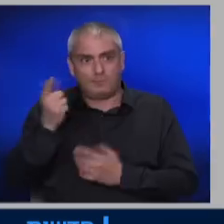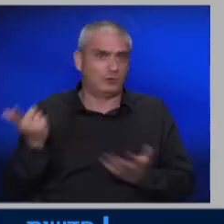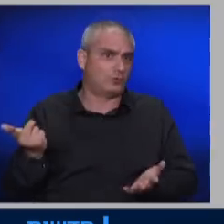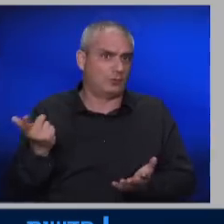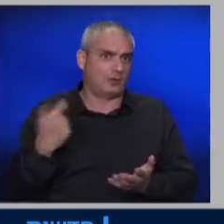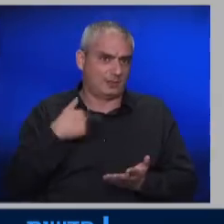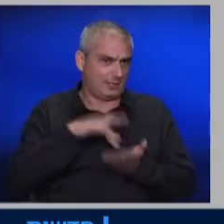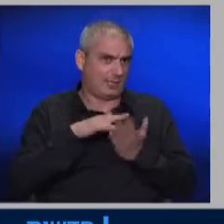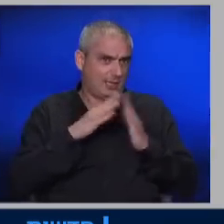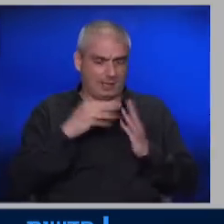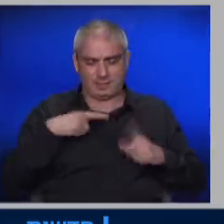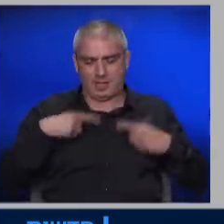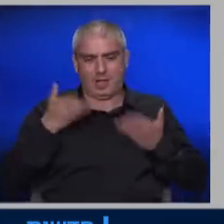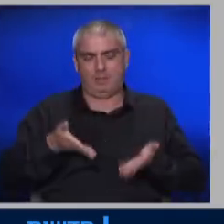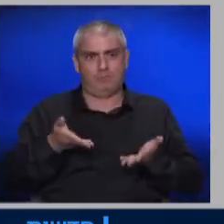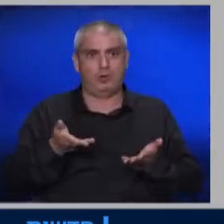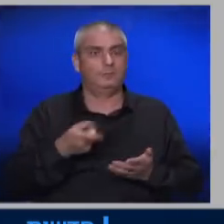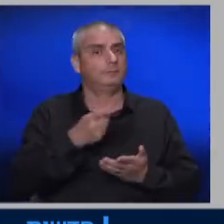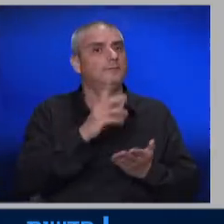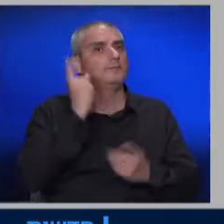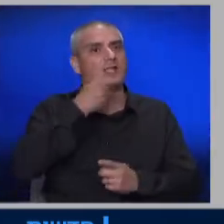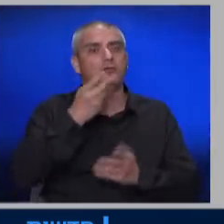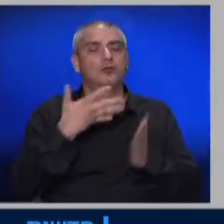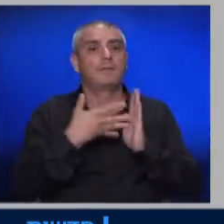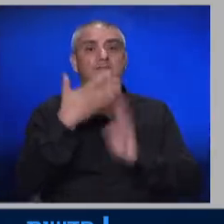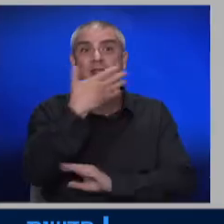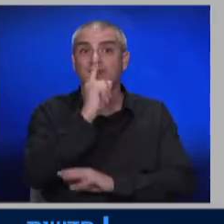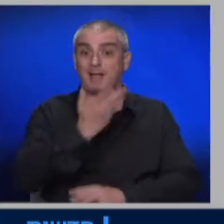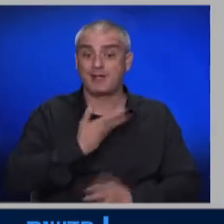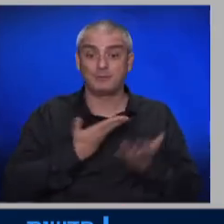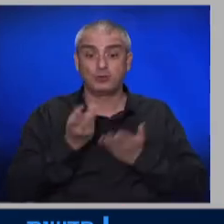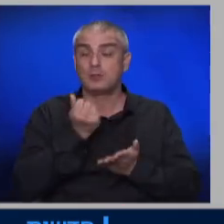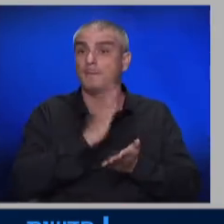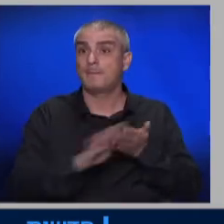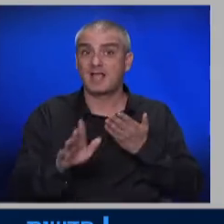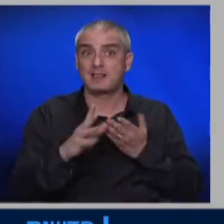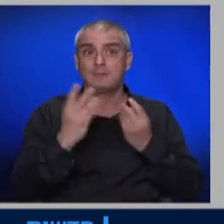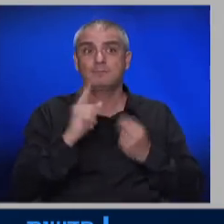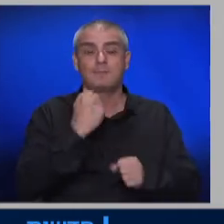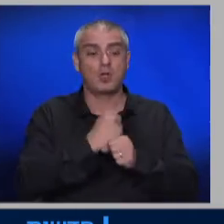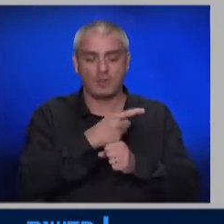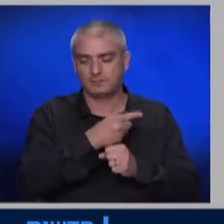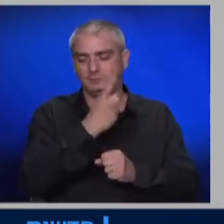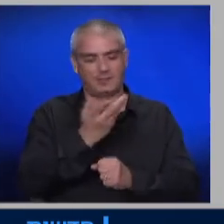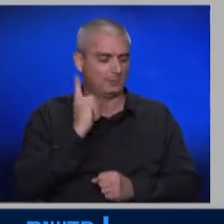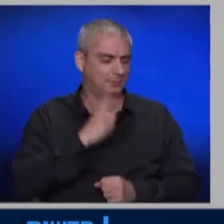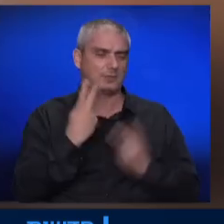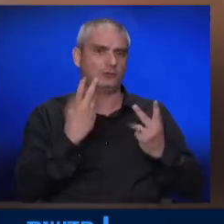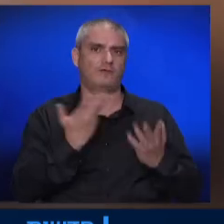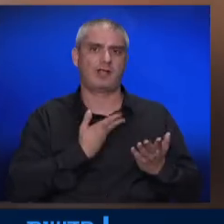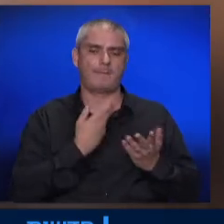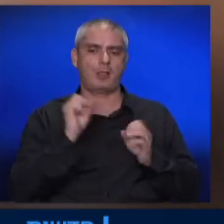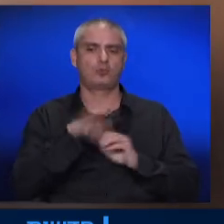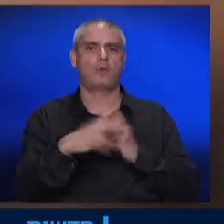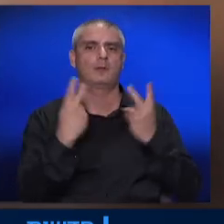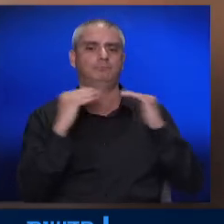המקום. הנה הנחיות של מבקר המדינה. גם קבלת שירות ללא תמורה ממי שעיסוקו בכך נחשבת קבלת תרומה בשווה כסף. במקרה הזה